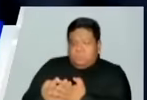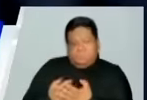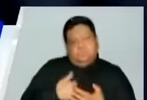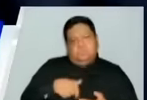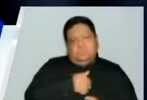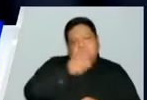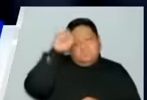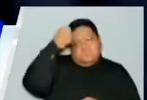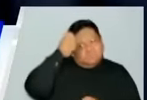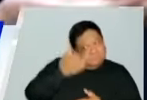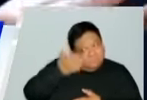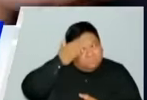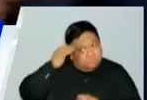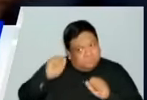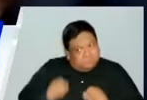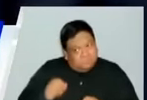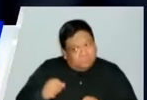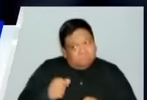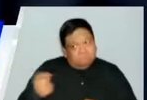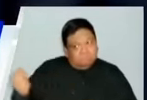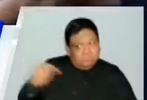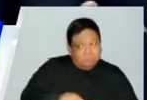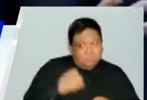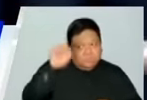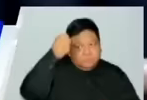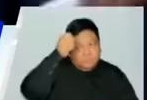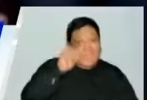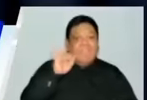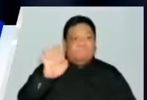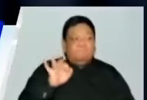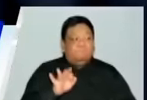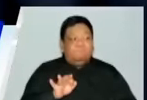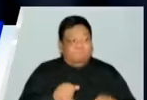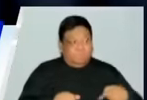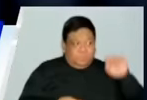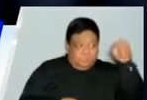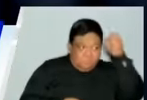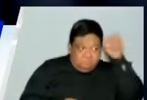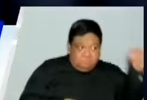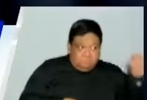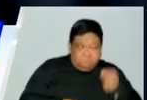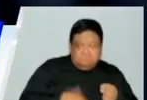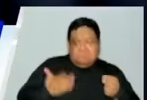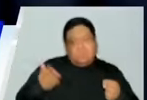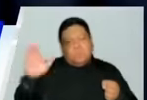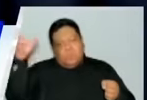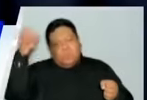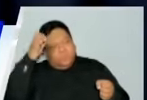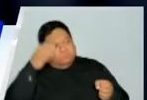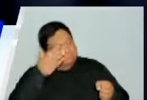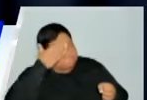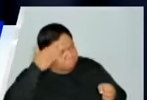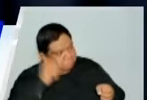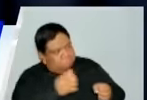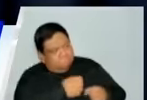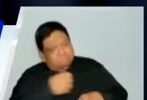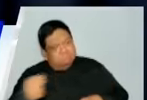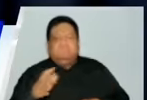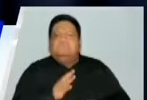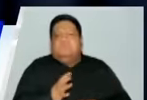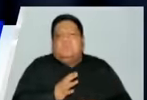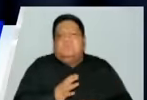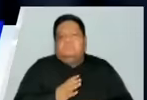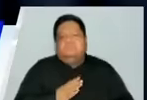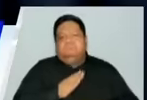kung ma-custody ng Senate, ma-imagine ko na pwedeng hilingin ng House at wala namang bar sa pagkaalam ko